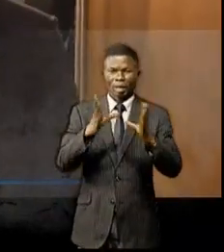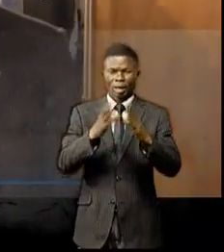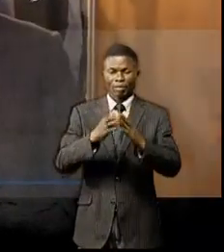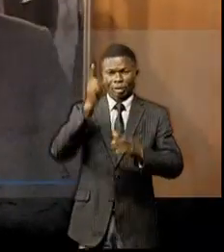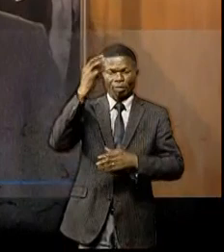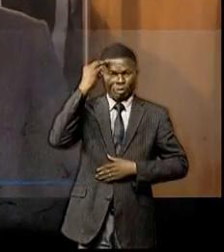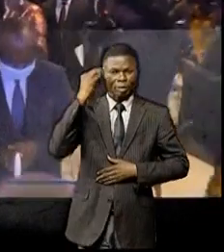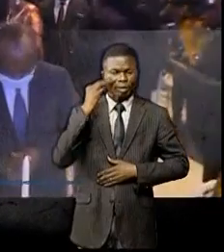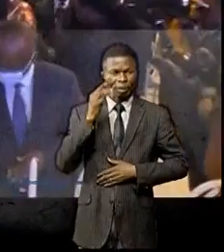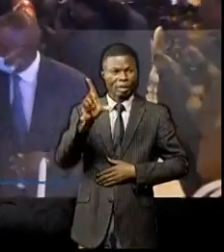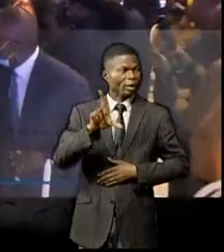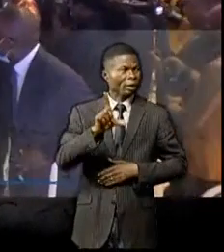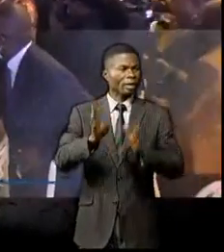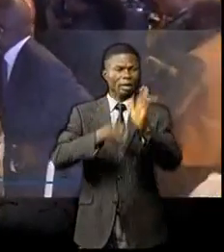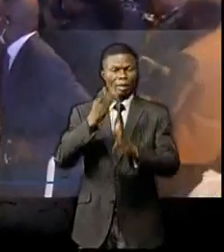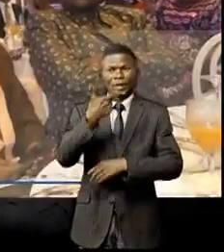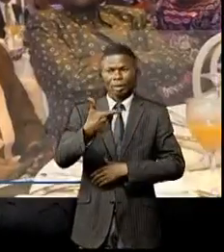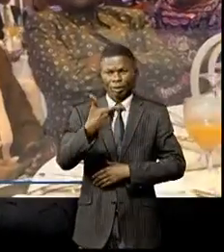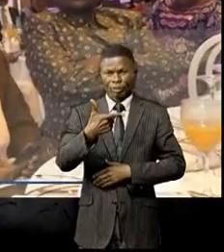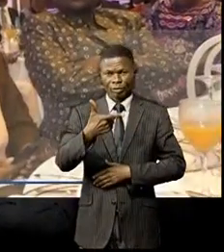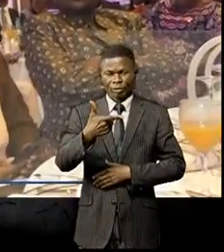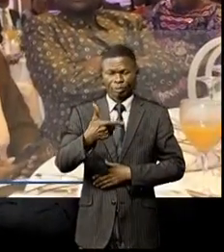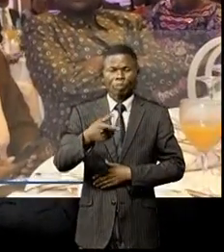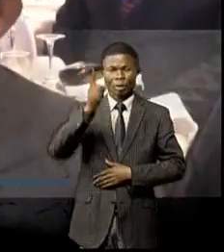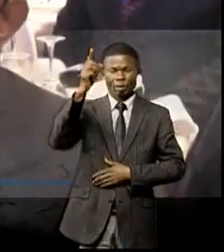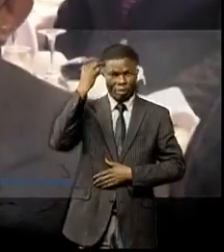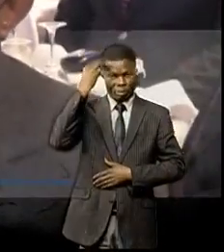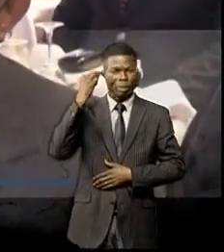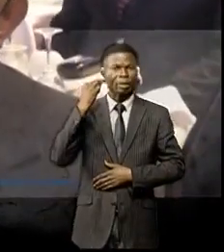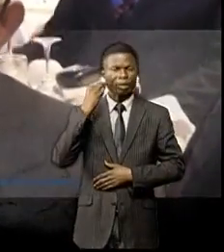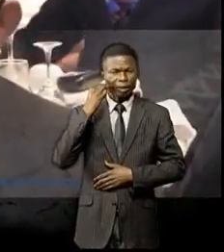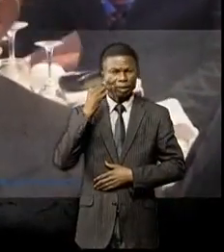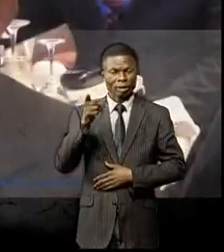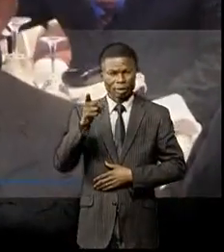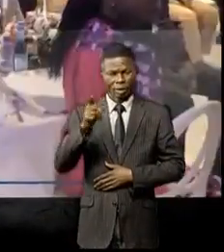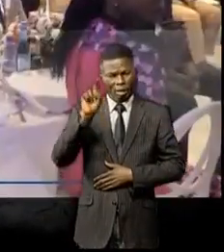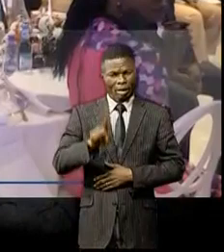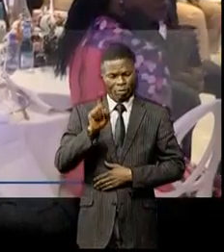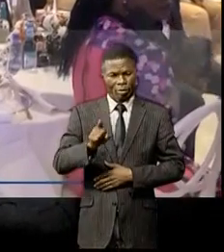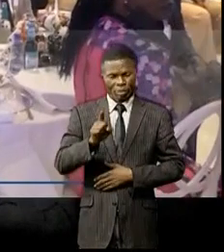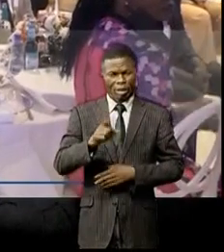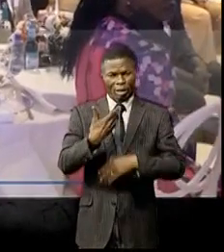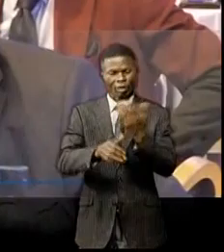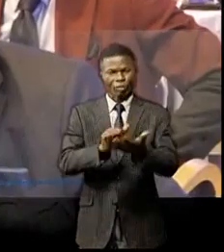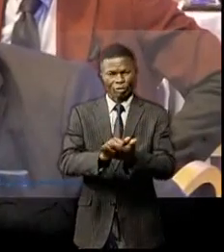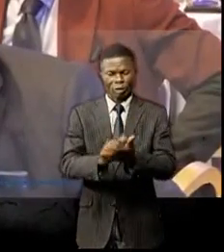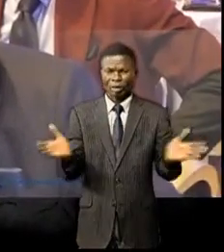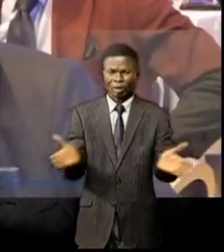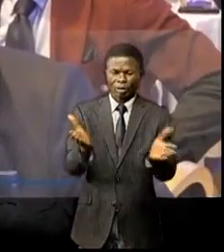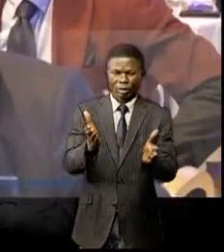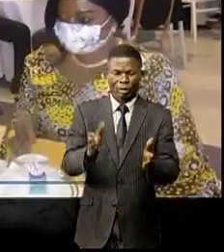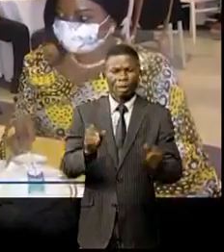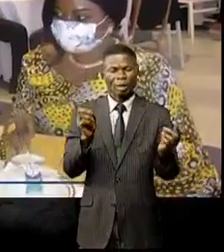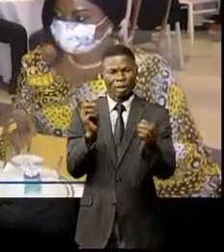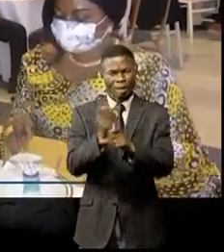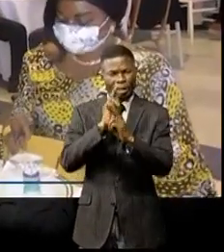lundi 14 février à Pullman Hotel. Jean-Michel Samalou Kondé Kiengé l'a voulu sous cette forme pour renforcer les rapports